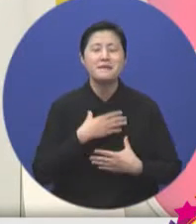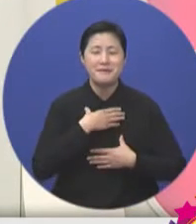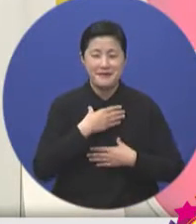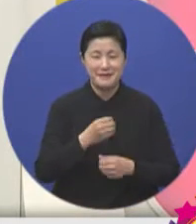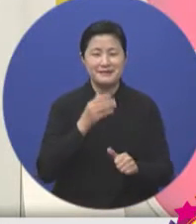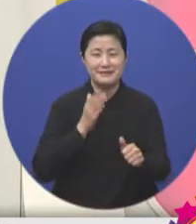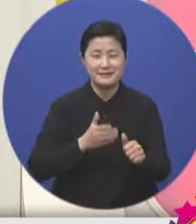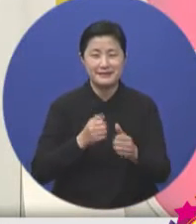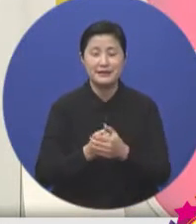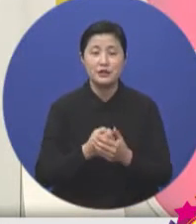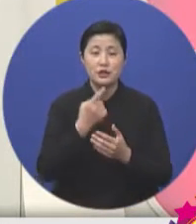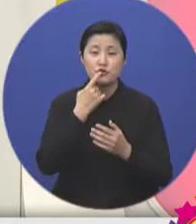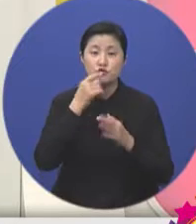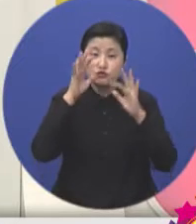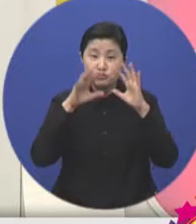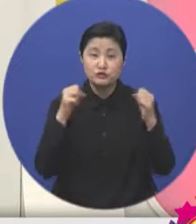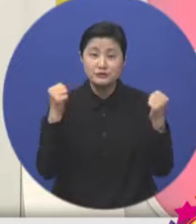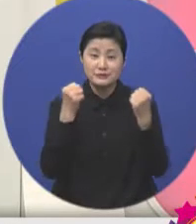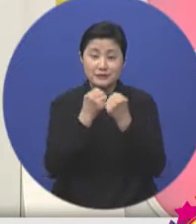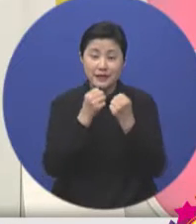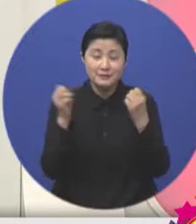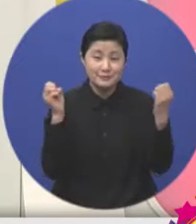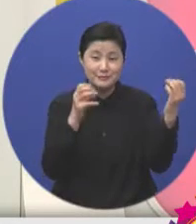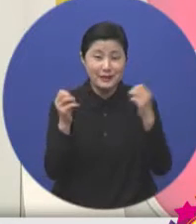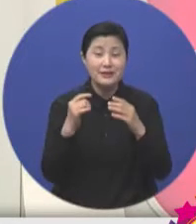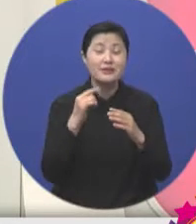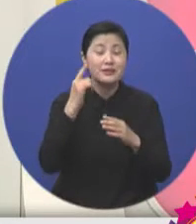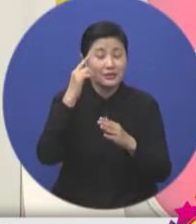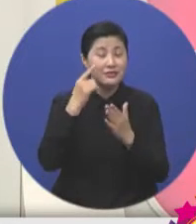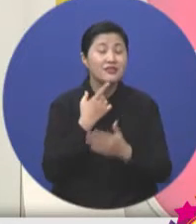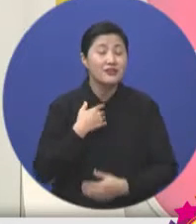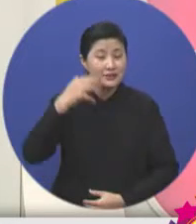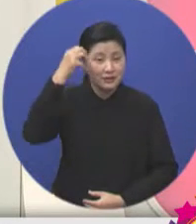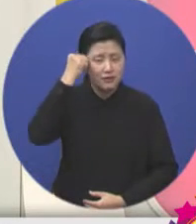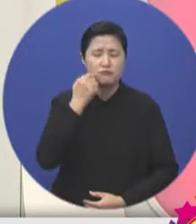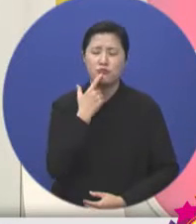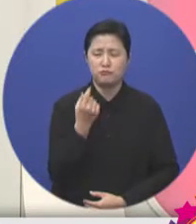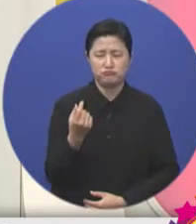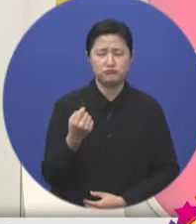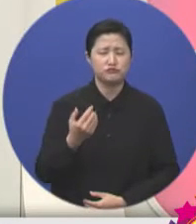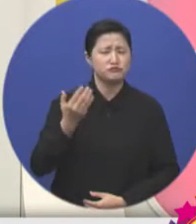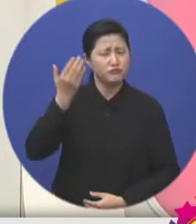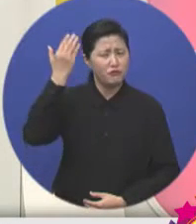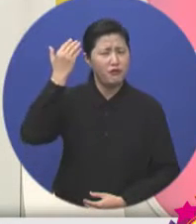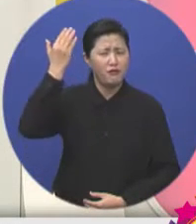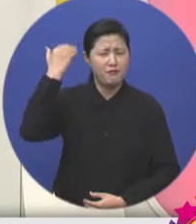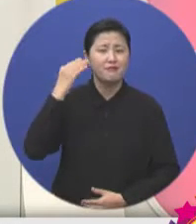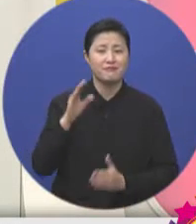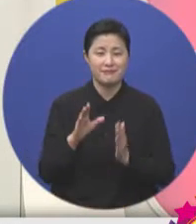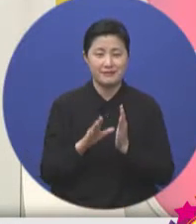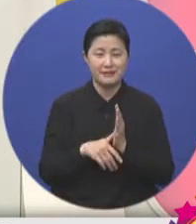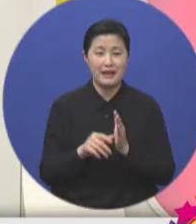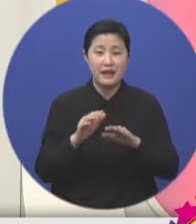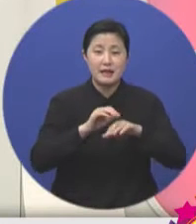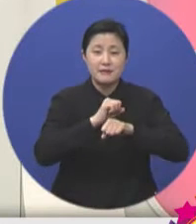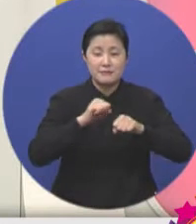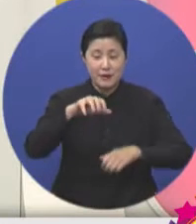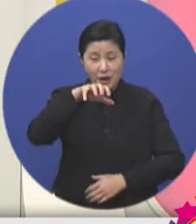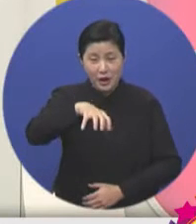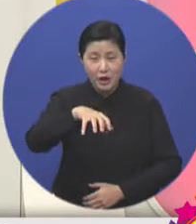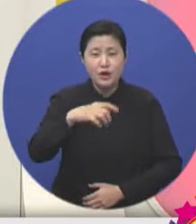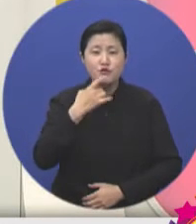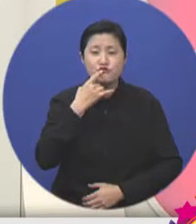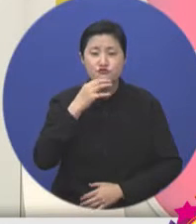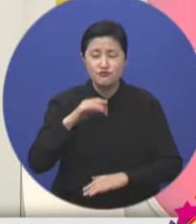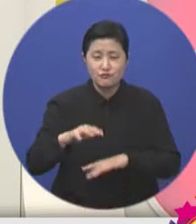편안하게 하세요. 뭐 눈싸움 했던 뭐 그런 기억들 뭐 처음에 그러더라. 이제 전에 마당에다가 눈싸움